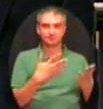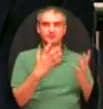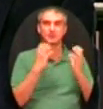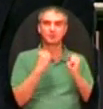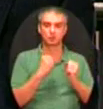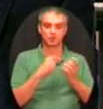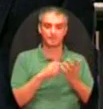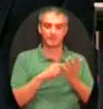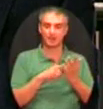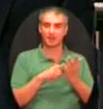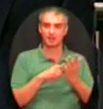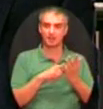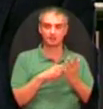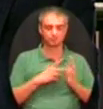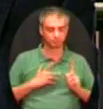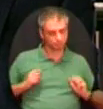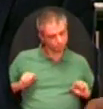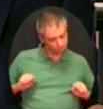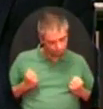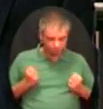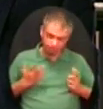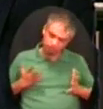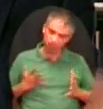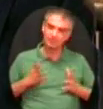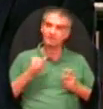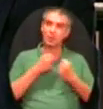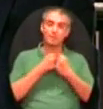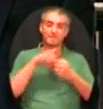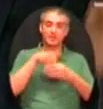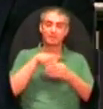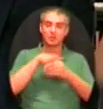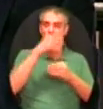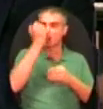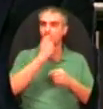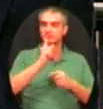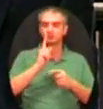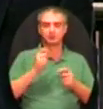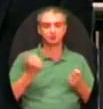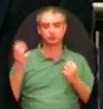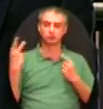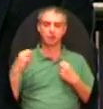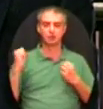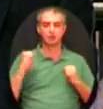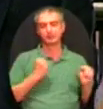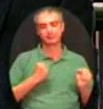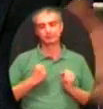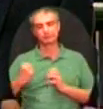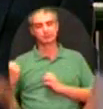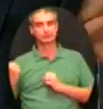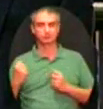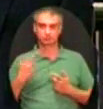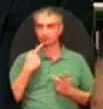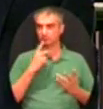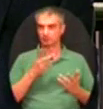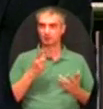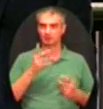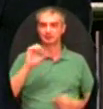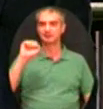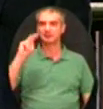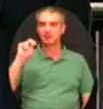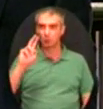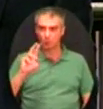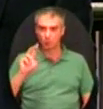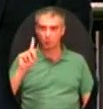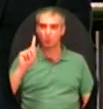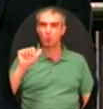ספק שנוכח המיליטנטיות, הייתי אומר גם אפילו מאבקים פנים חמאסיים, מי מושך חזק יותר ימינה, בנניה לסינואר וכיוצא